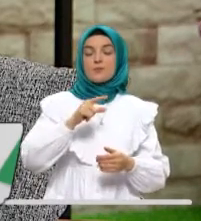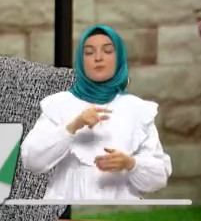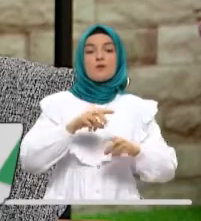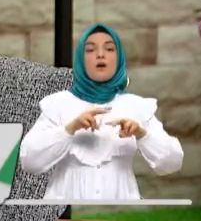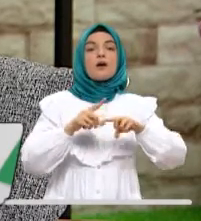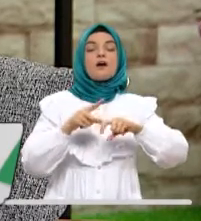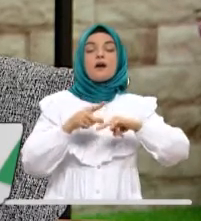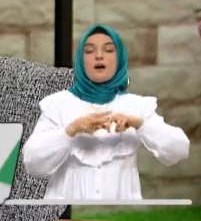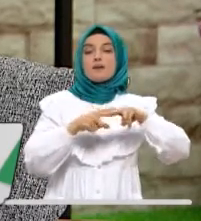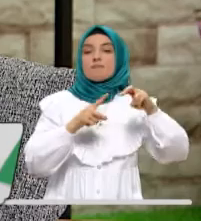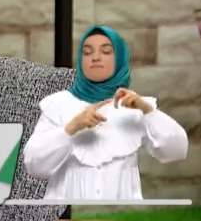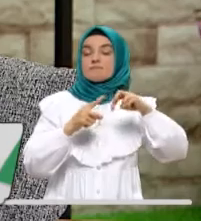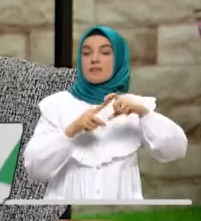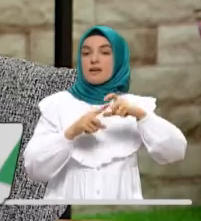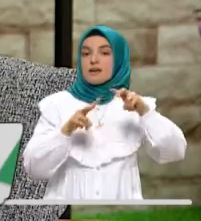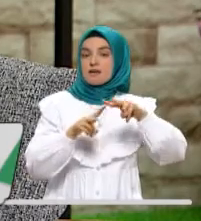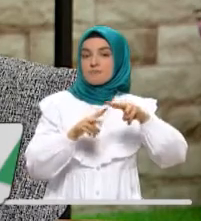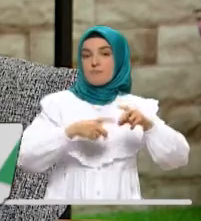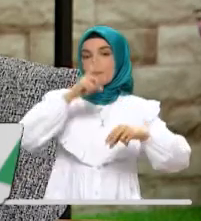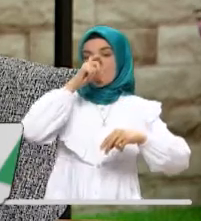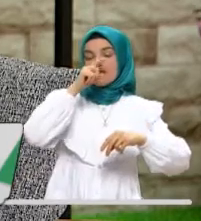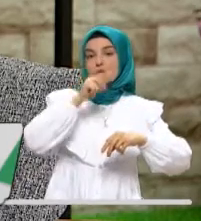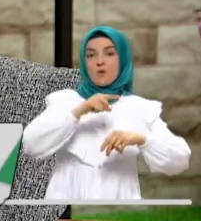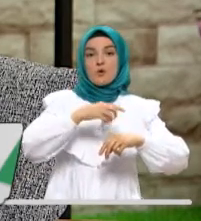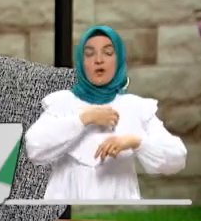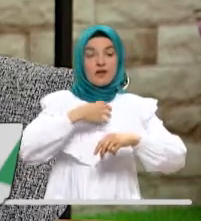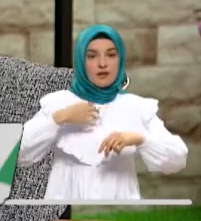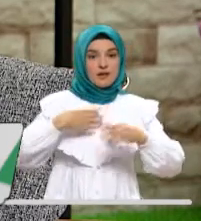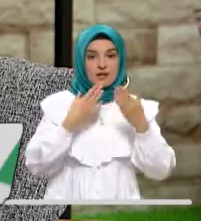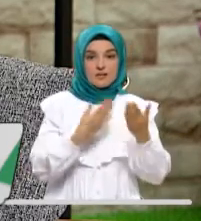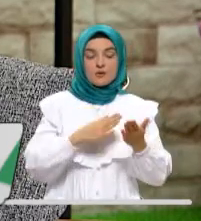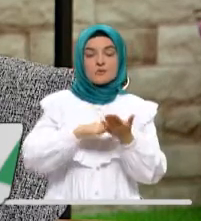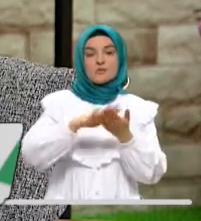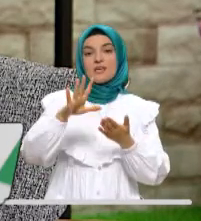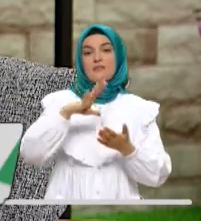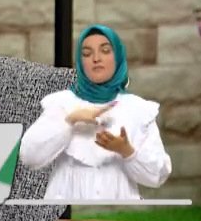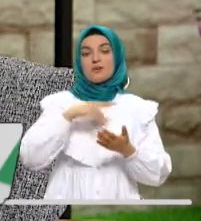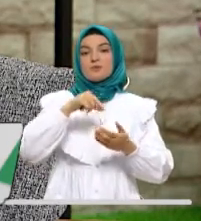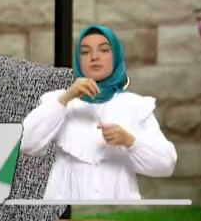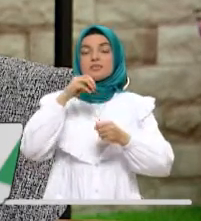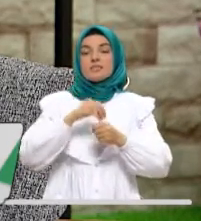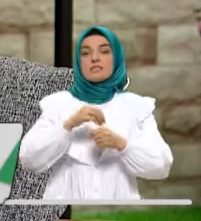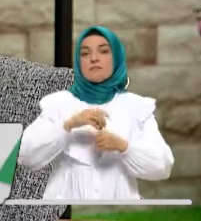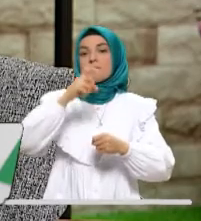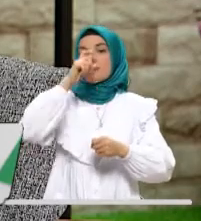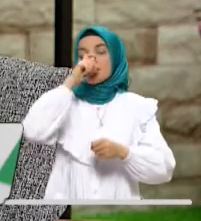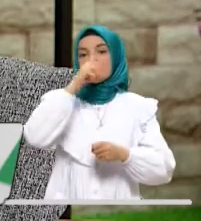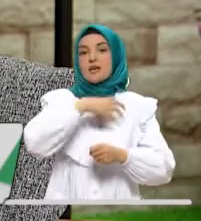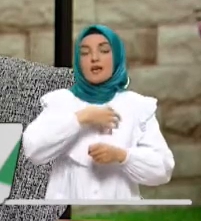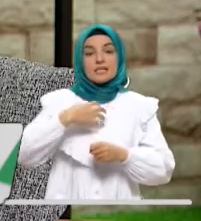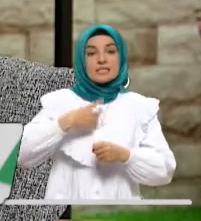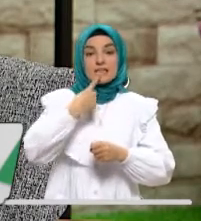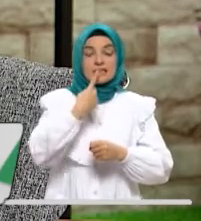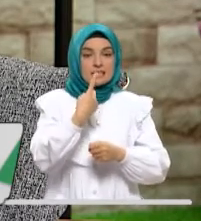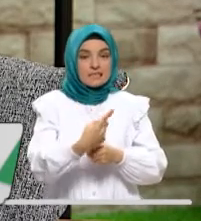padişahı hasekidir yani valide sultandır. Oranın da bir dirlik ve düzeni vardır. O yüzden padişah anaları